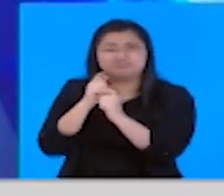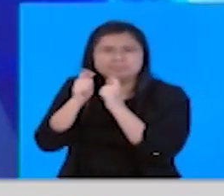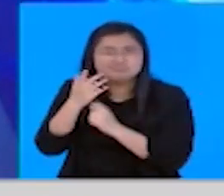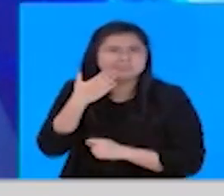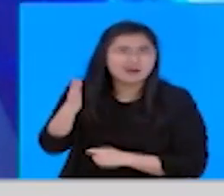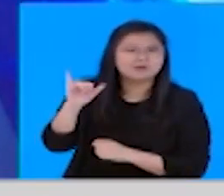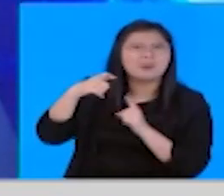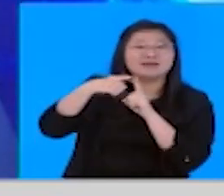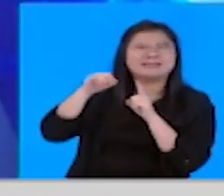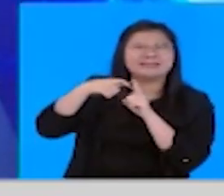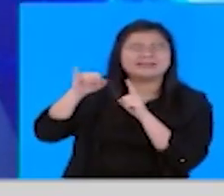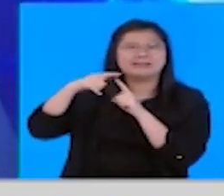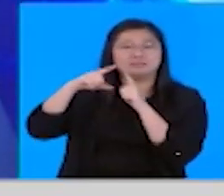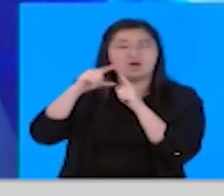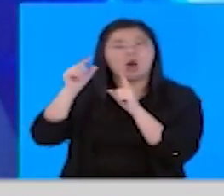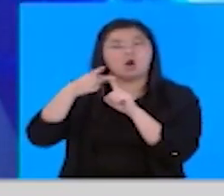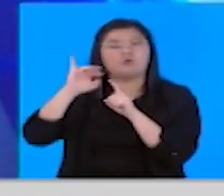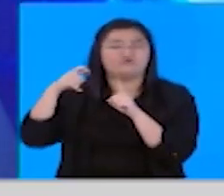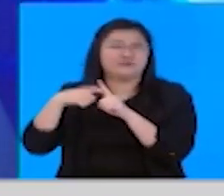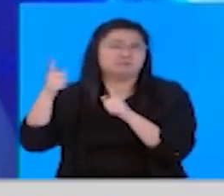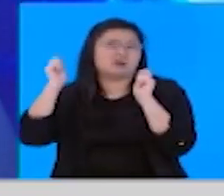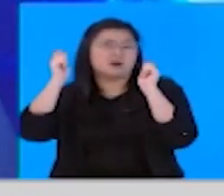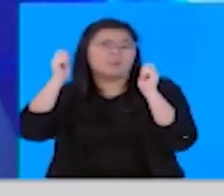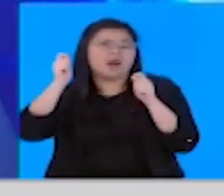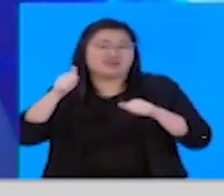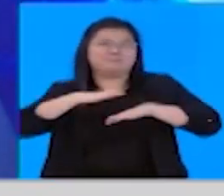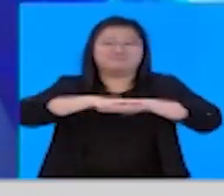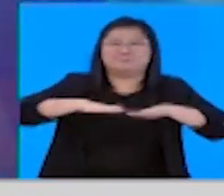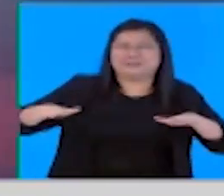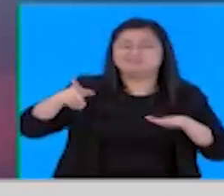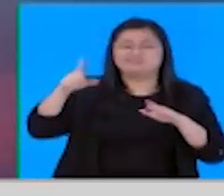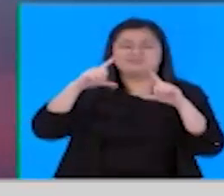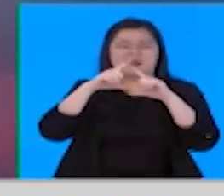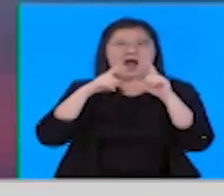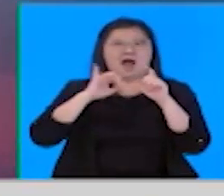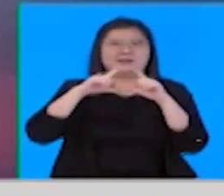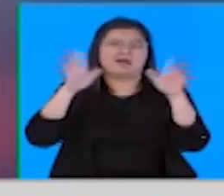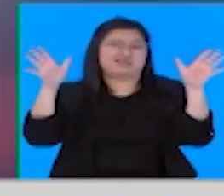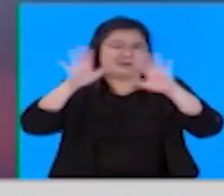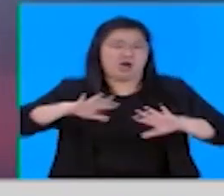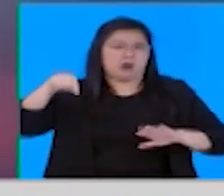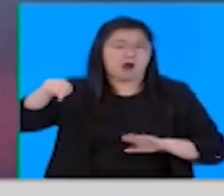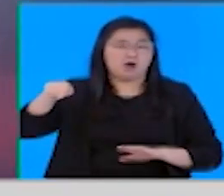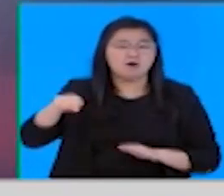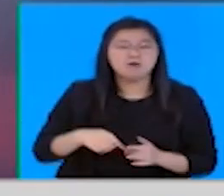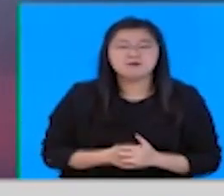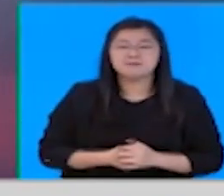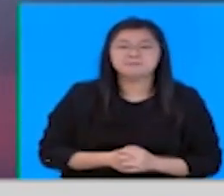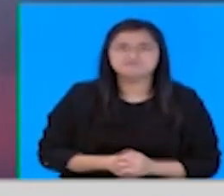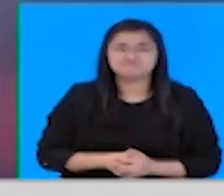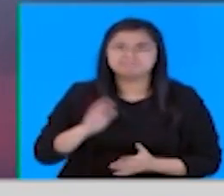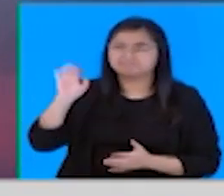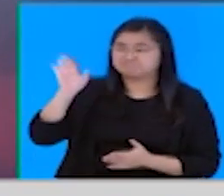kepala kampanye hutan Indonesia Greenpeace Asia Tenggara Selamat siang Mas Kiki Mas Kiki